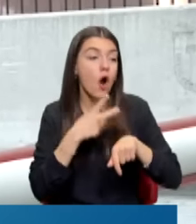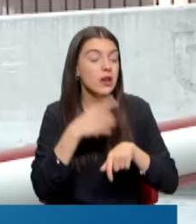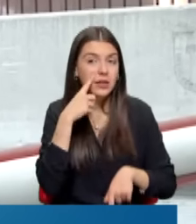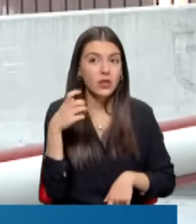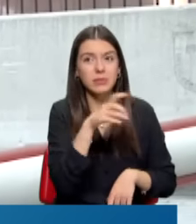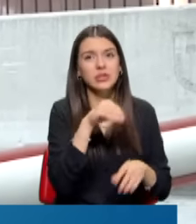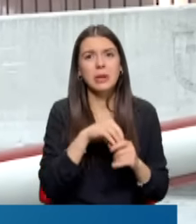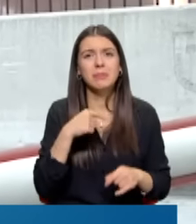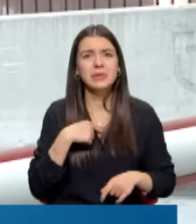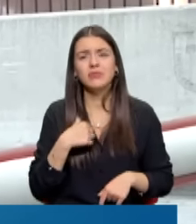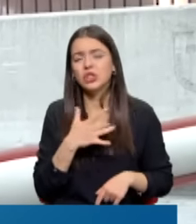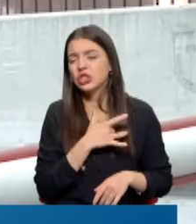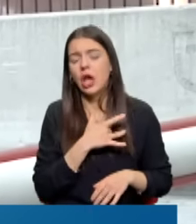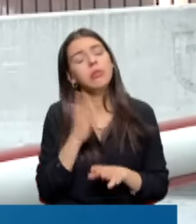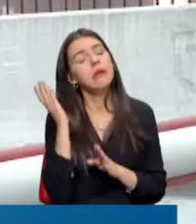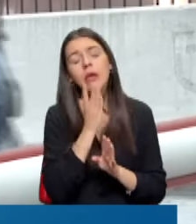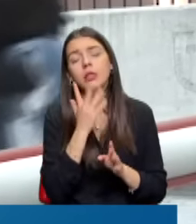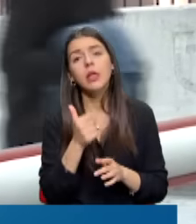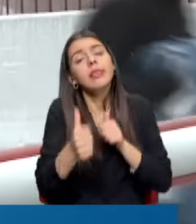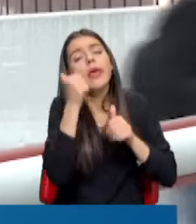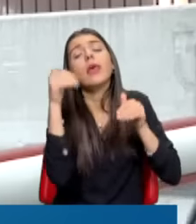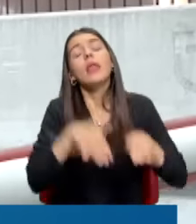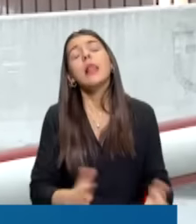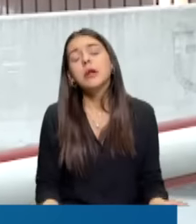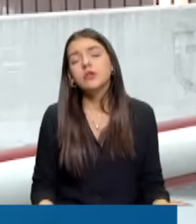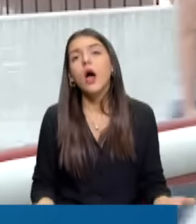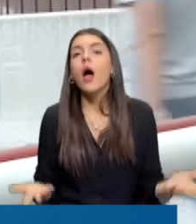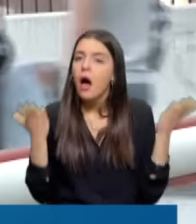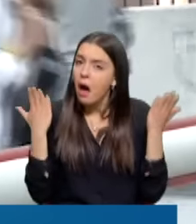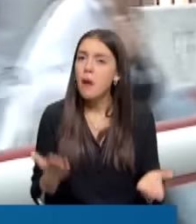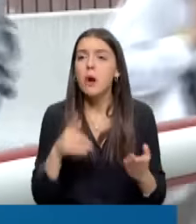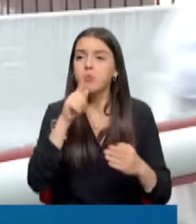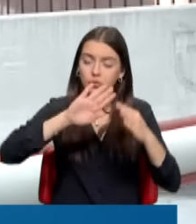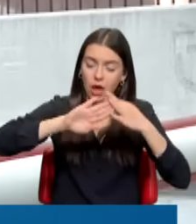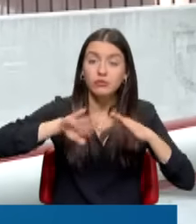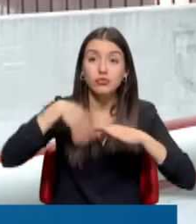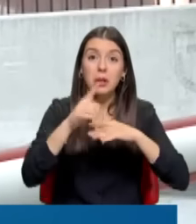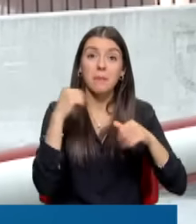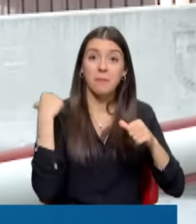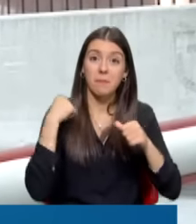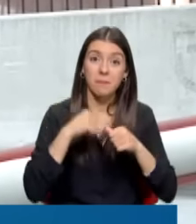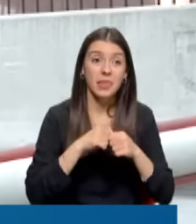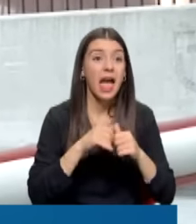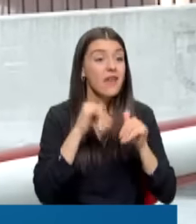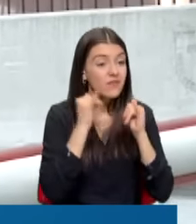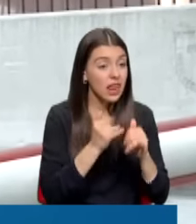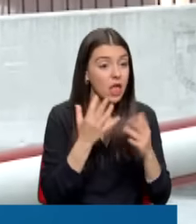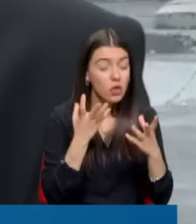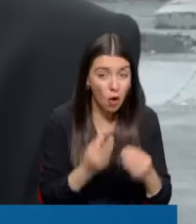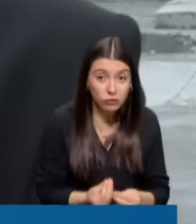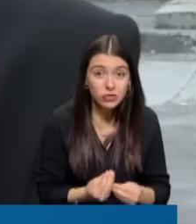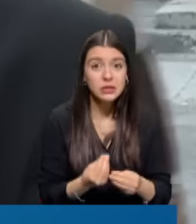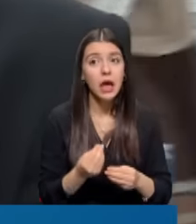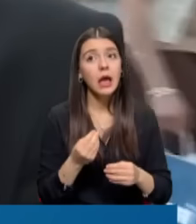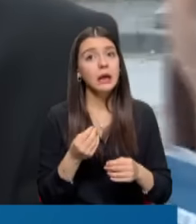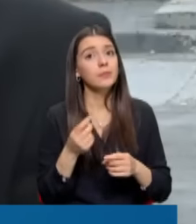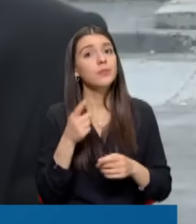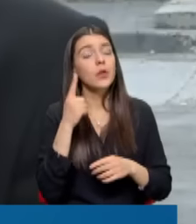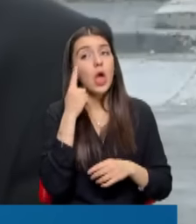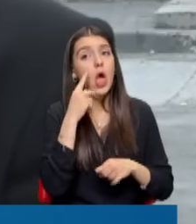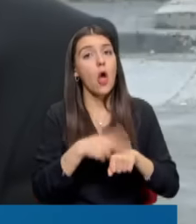bizim canlarımız gitti. Gidenler gitti, geri gelmeyecek. Ama bundan sonra böyle bir felaket yaşanmaması için uğraşıyoruz. Ve bu dava